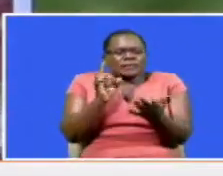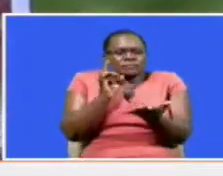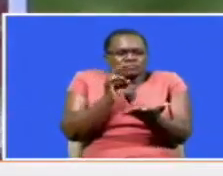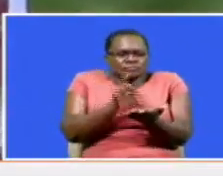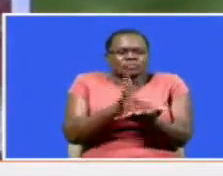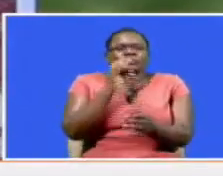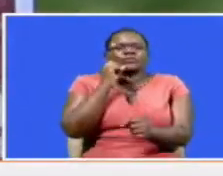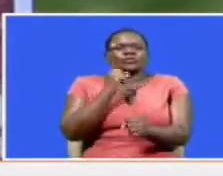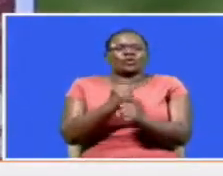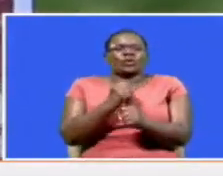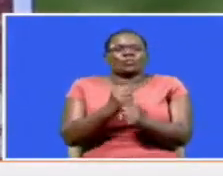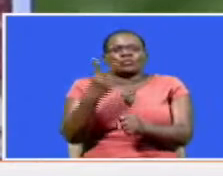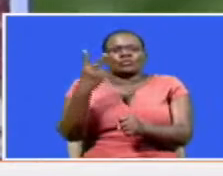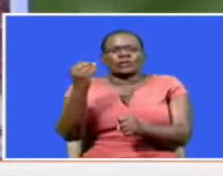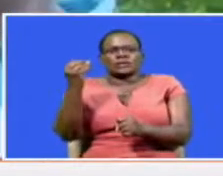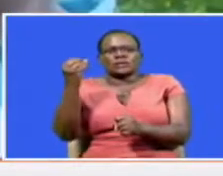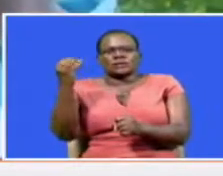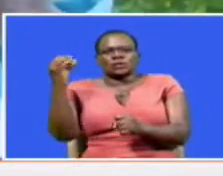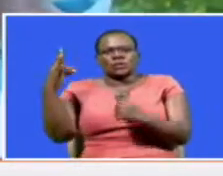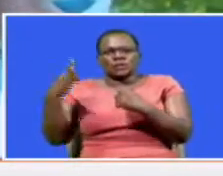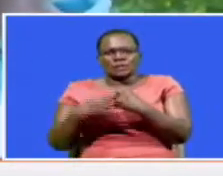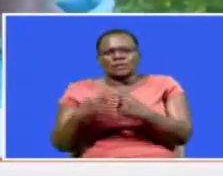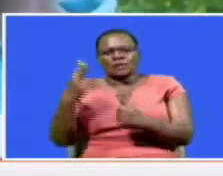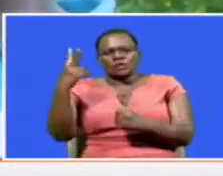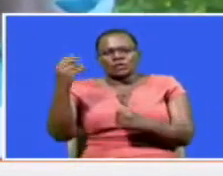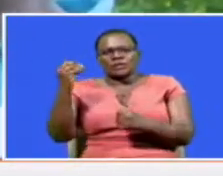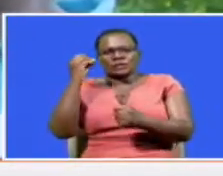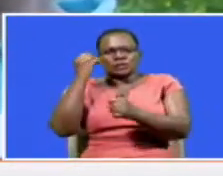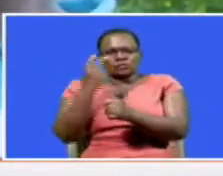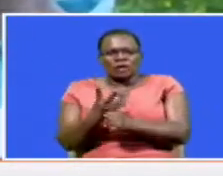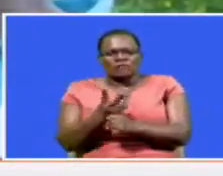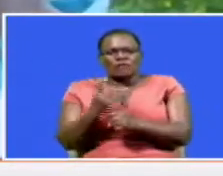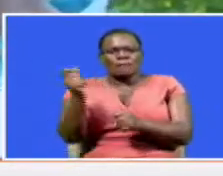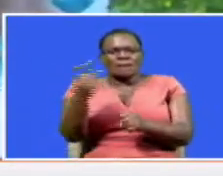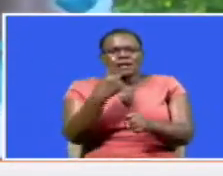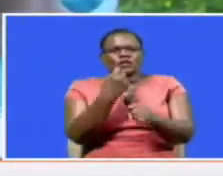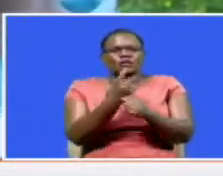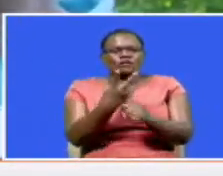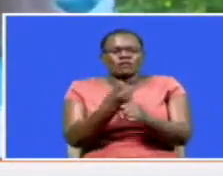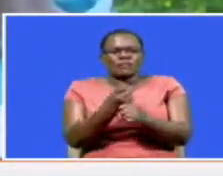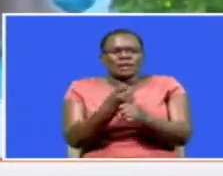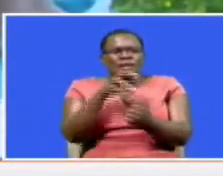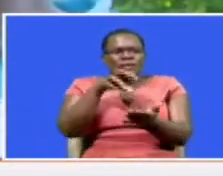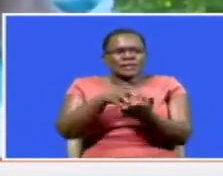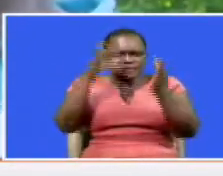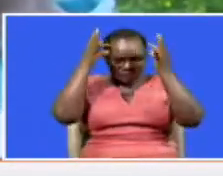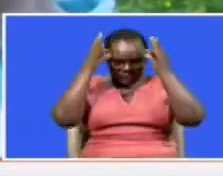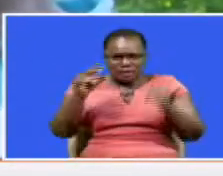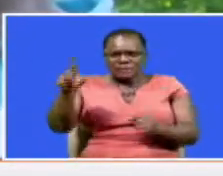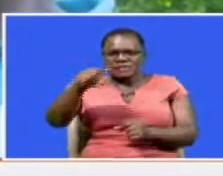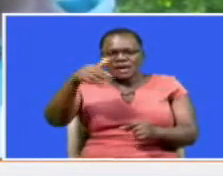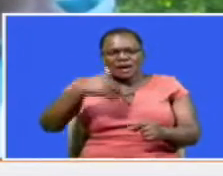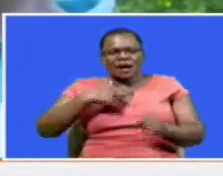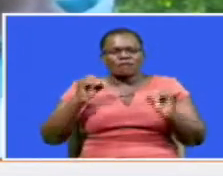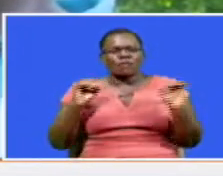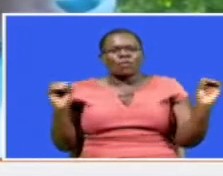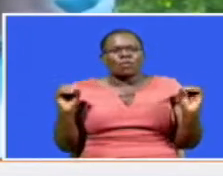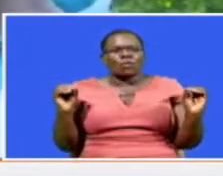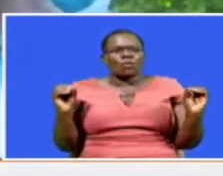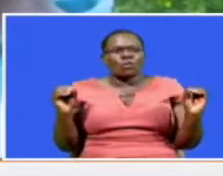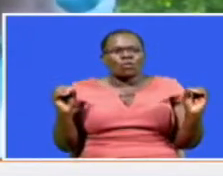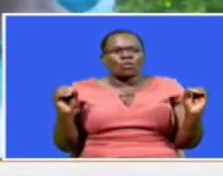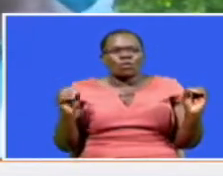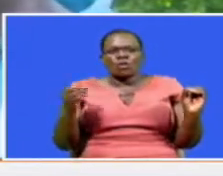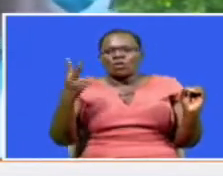discharged from the service in 2008. 2012, November, kesi kaamuliwa, tukuwa na makosa. So